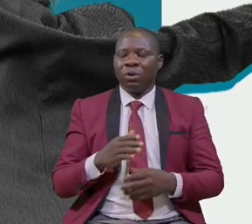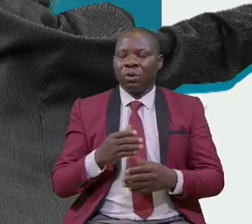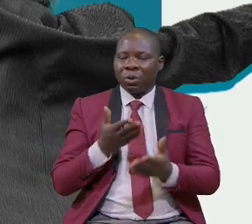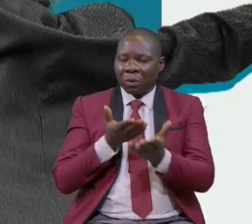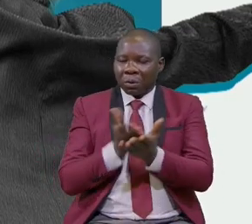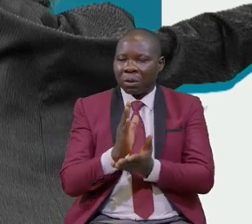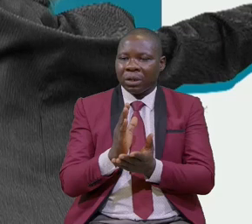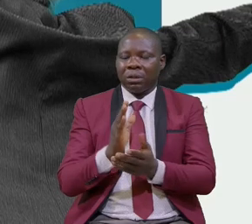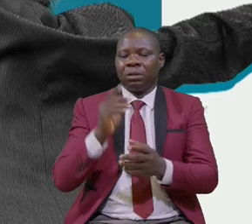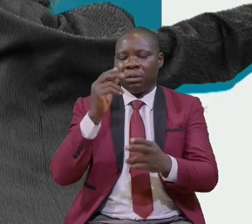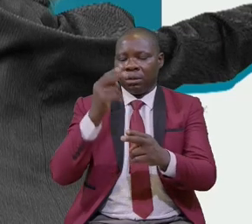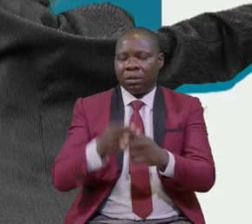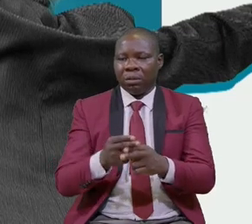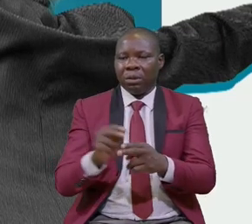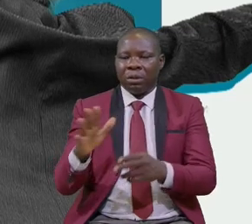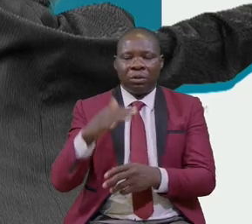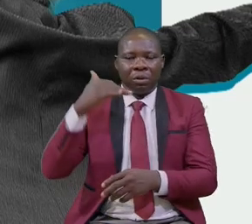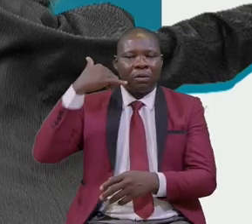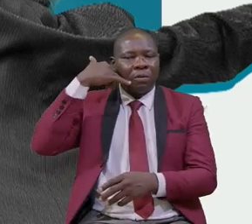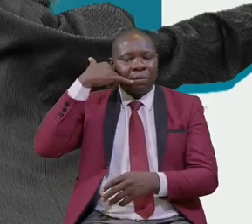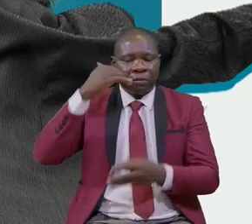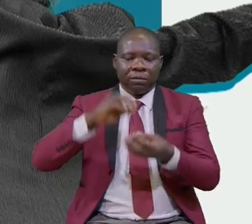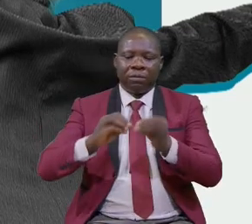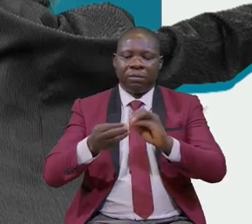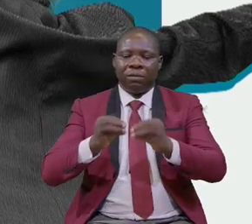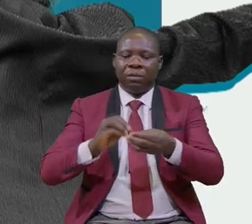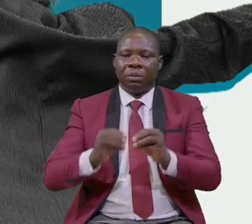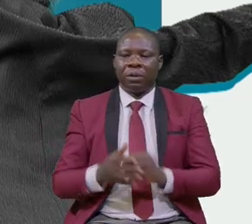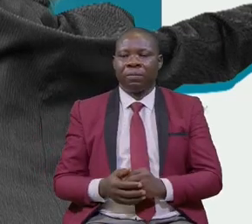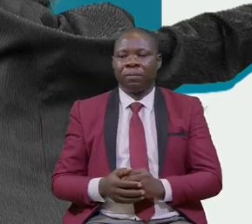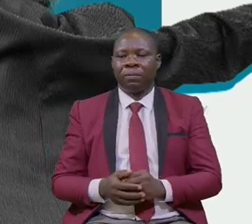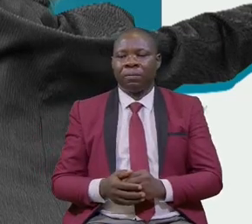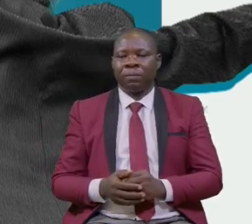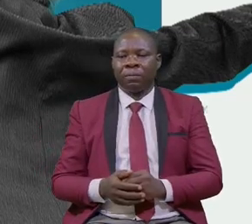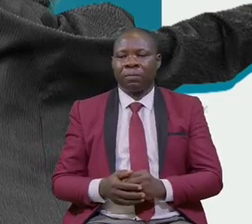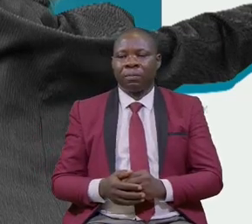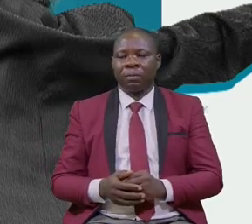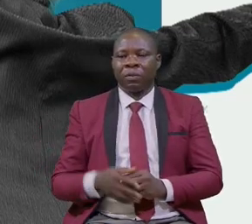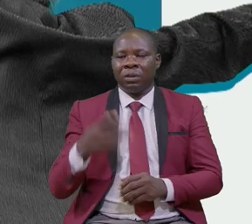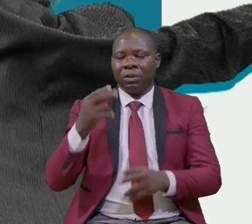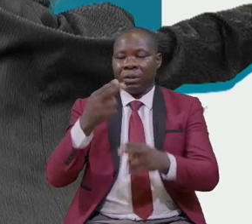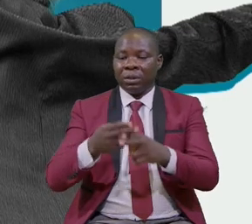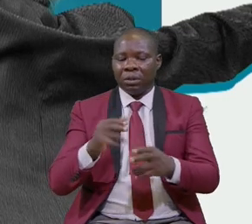Donnez les vraies informations, le numéro de téléphone qui fonctionne